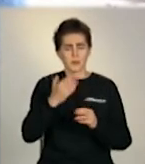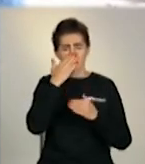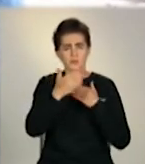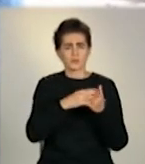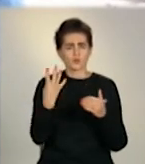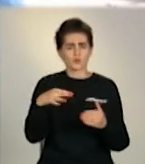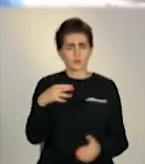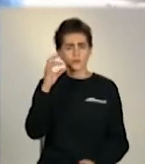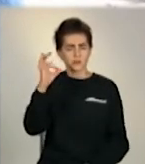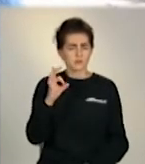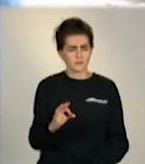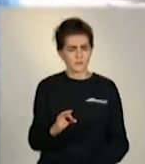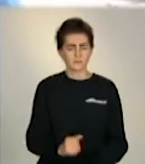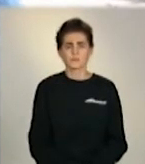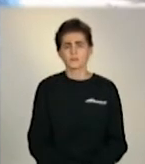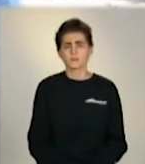40%.